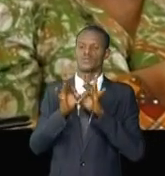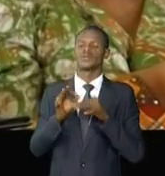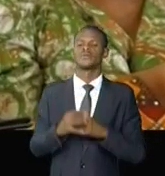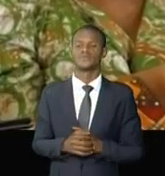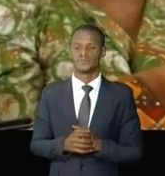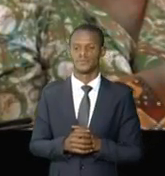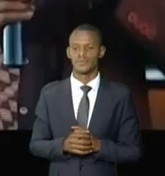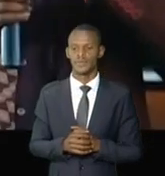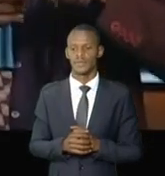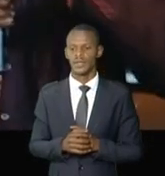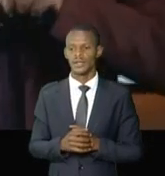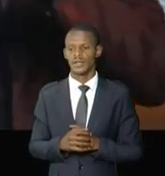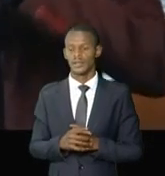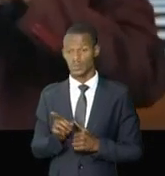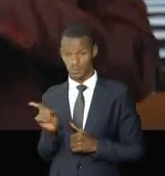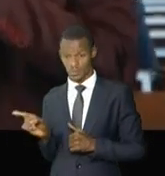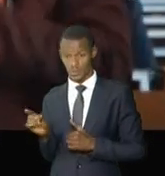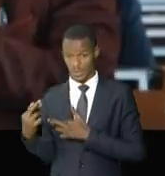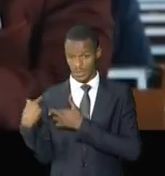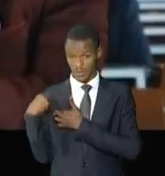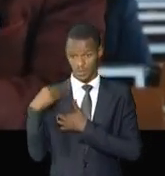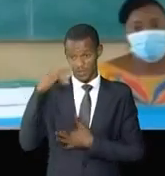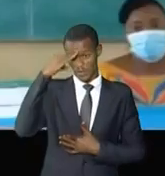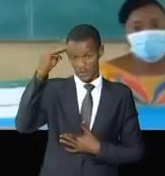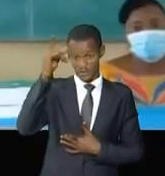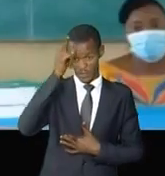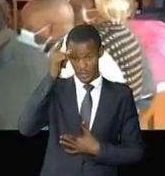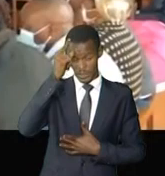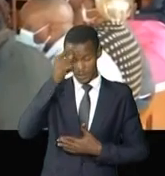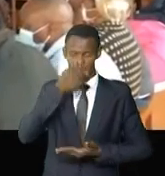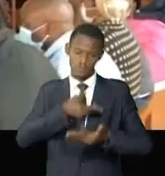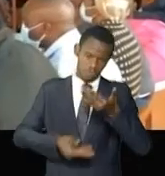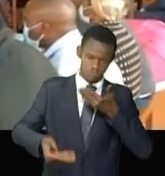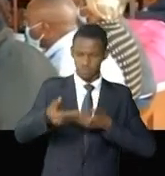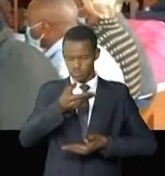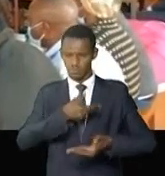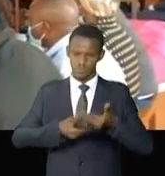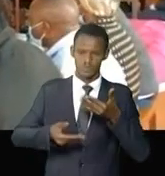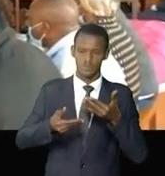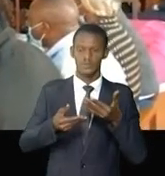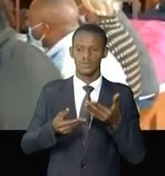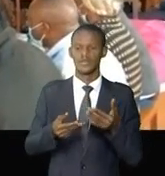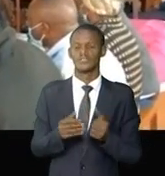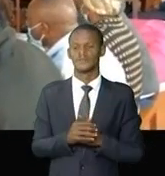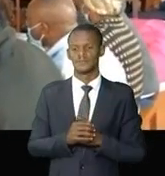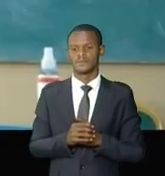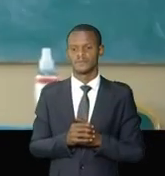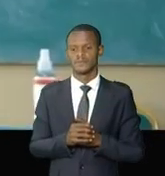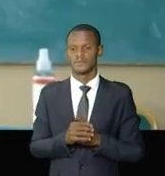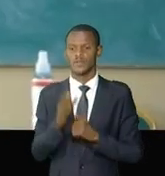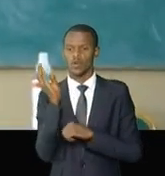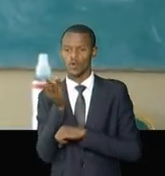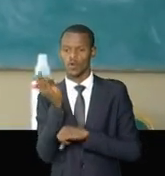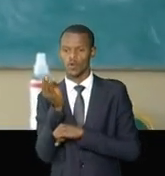agi d'un partage fructueux d'expériences entre savants de la nation. Le séminaire de pédagogie universitaire a connu la contribution